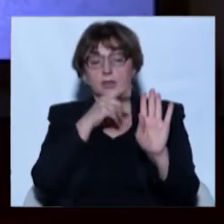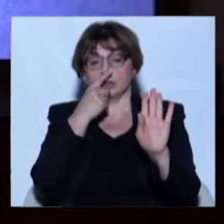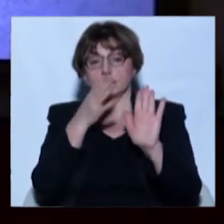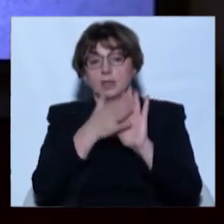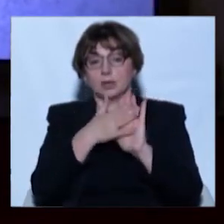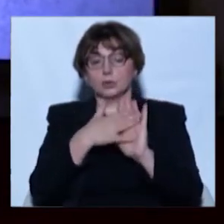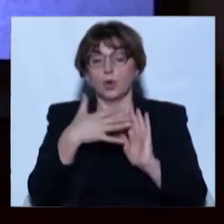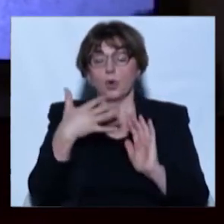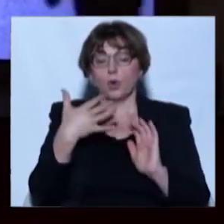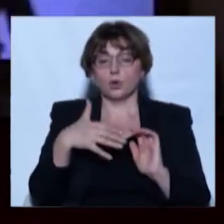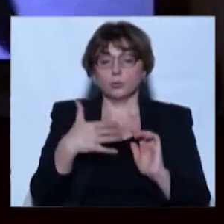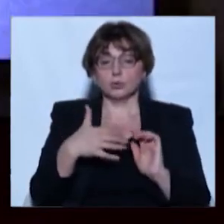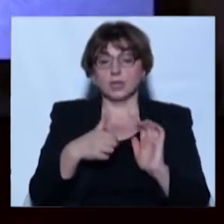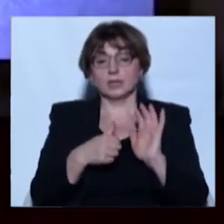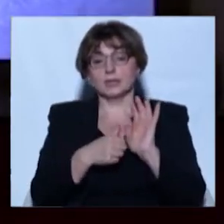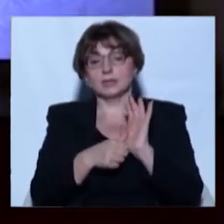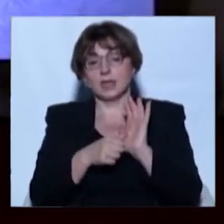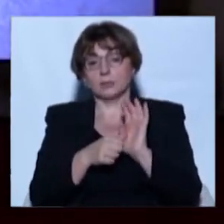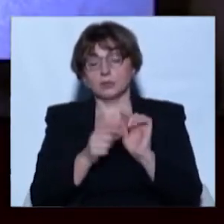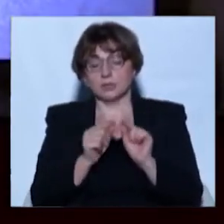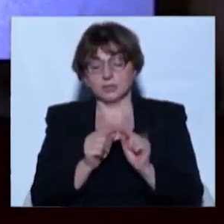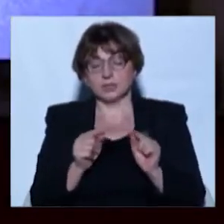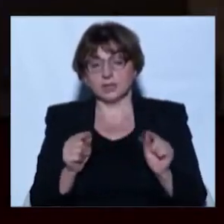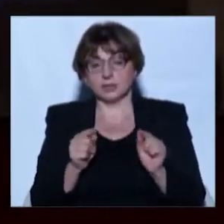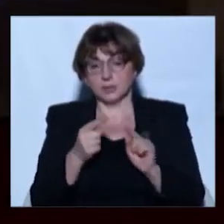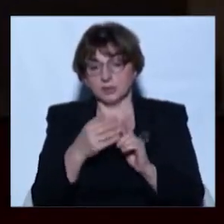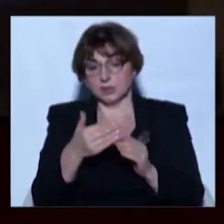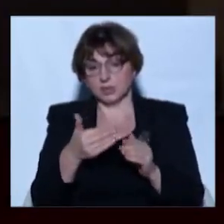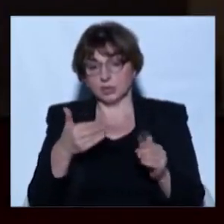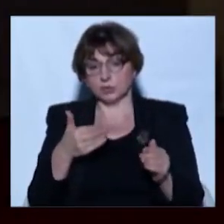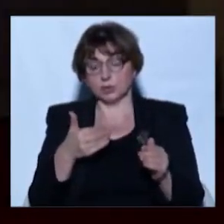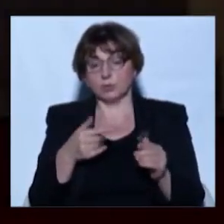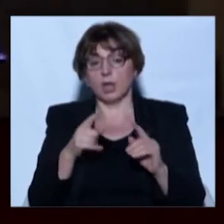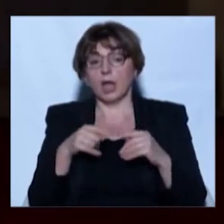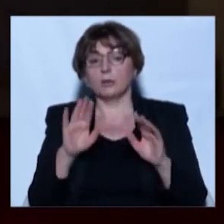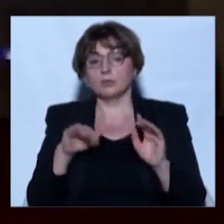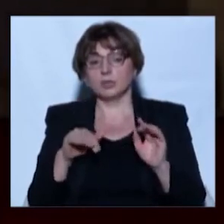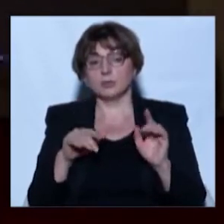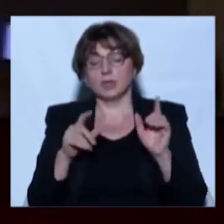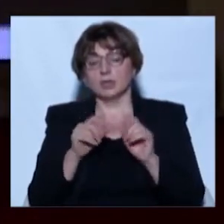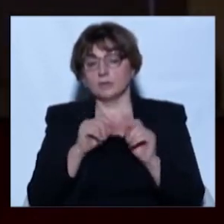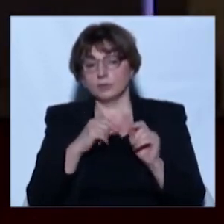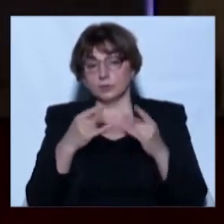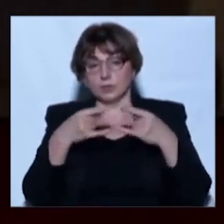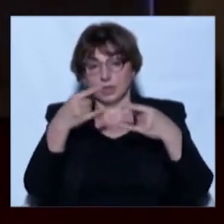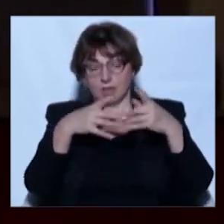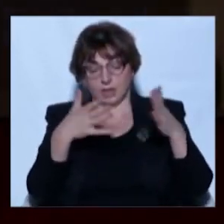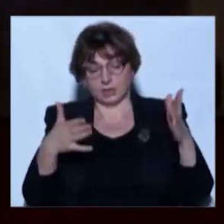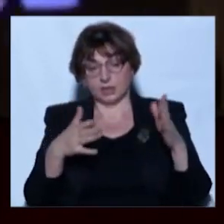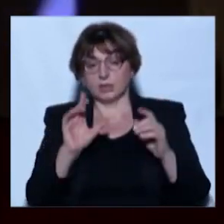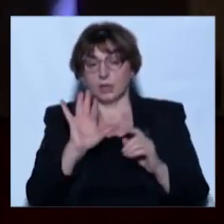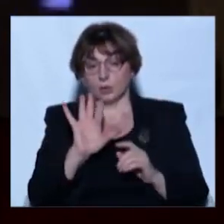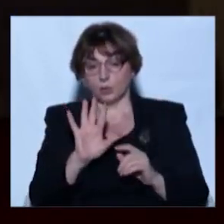დაახლოებით 50-60 სანტიმეტრით უნდა იყოს დაშორებული. Ამის შემდეგ ეკრანიდან 5 დაახლოებით